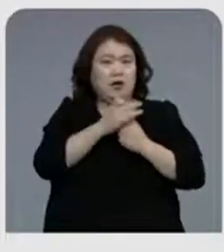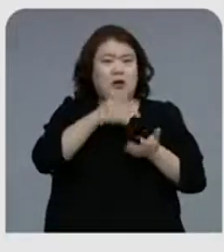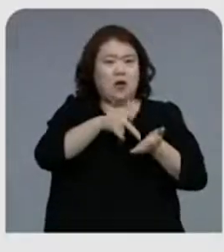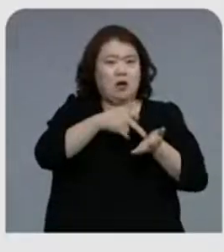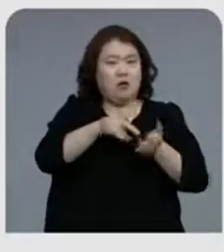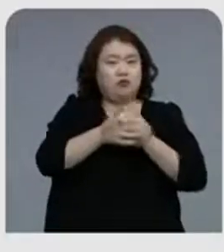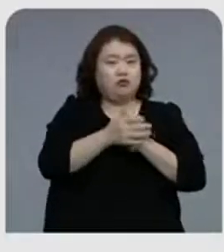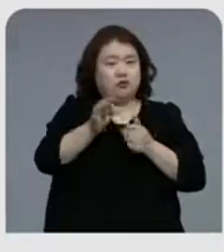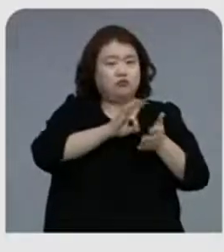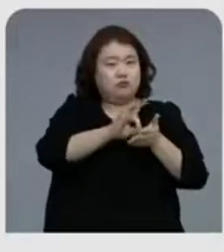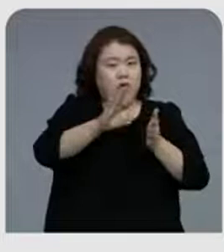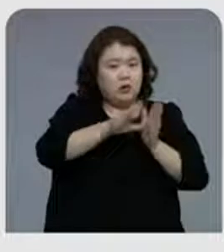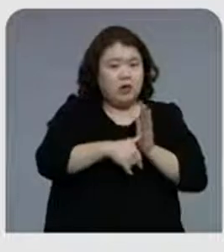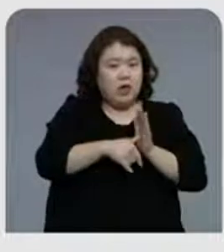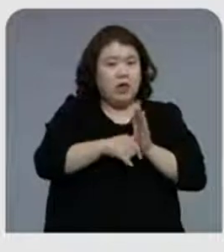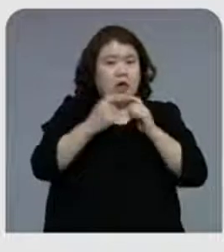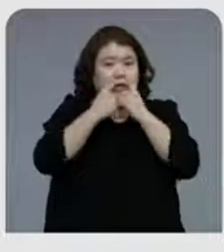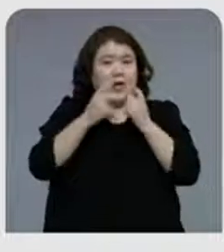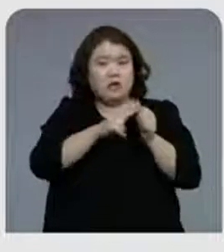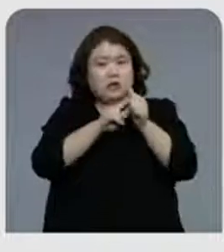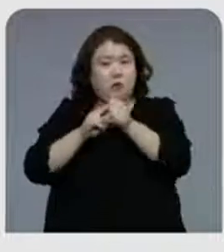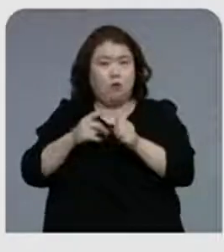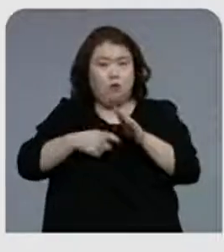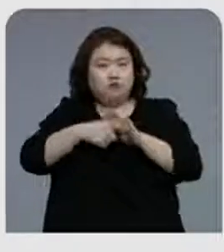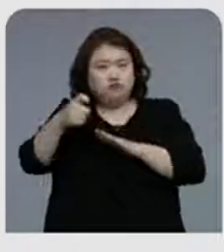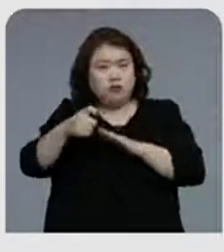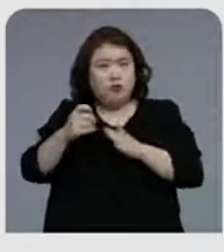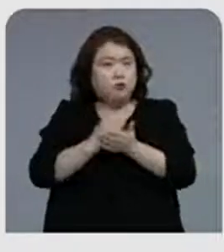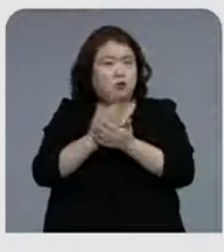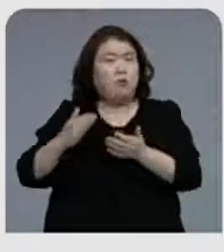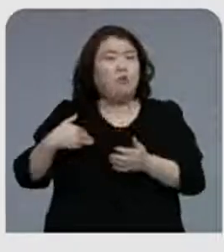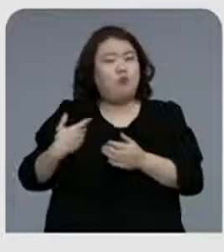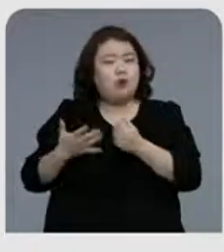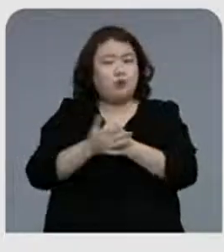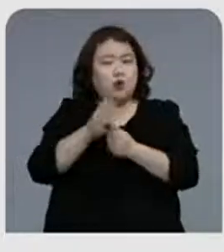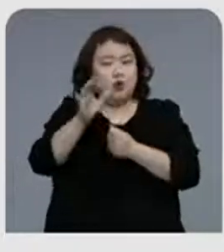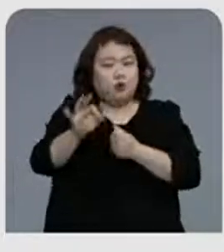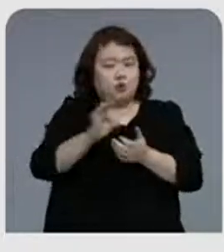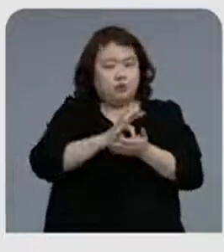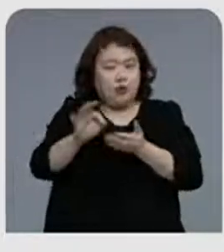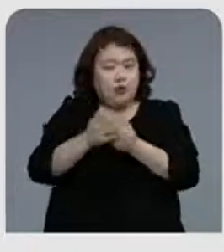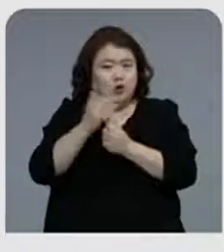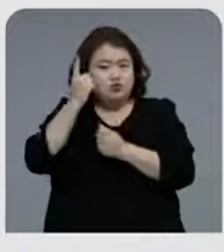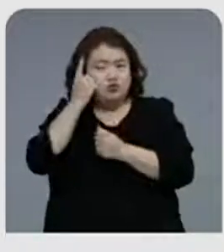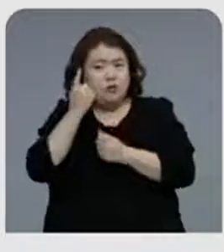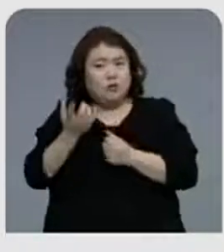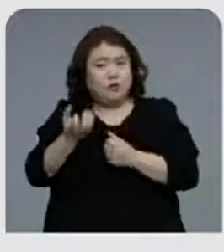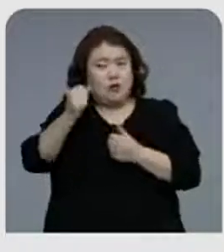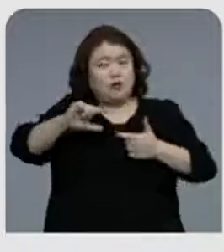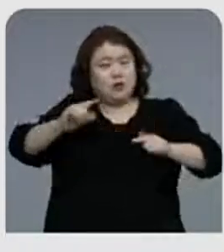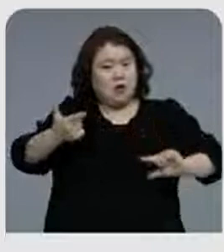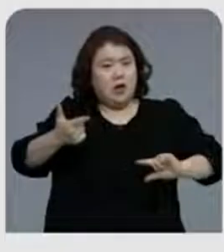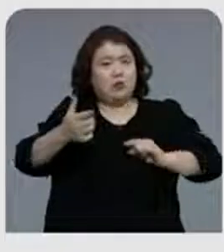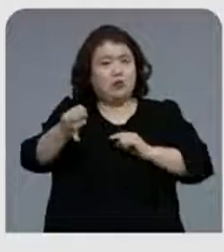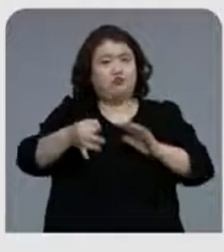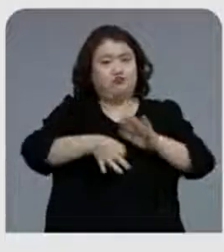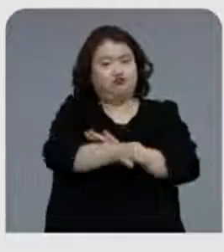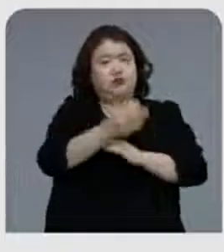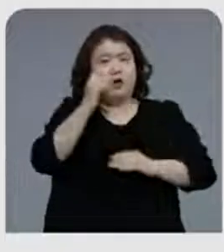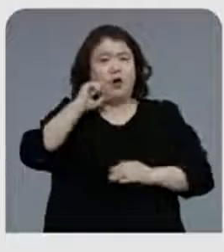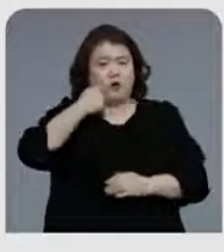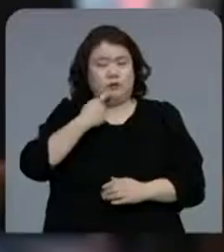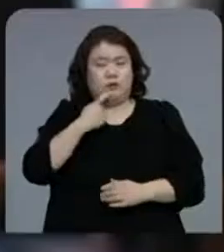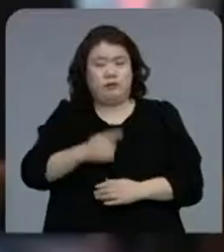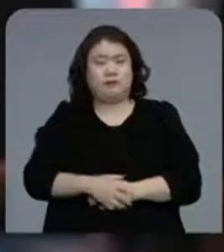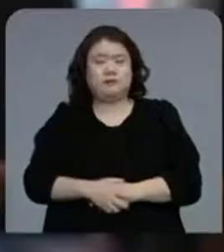결제 당시 개인정보 도용 여부를 판단하기 어렵고 결제가 진행된 계정과 휴대전화 소유자가 달라 환불이 안 된다고